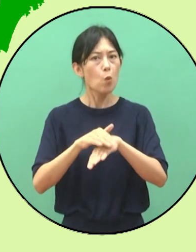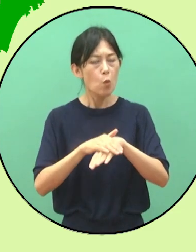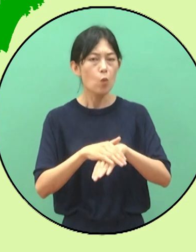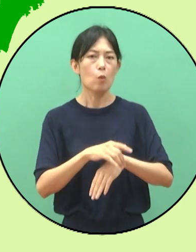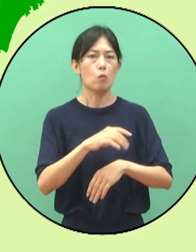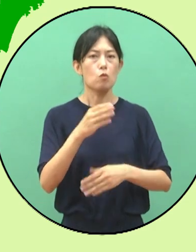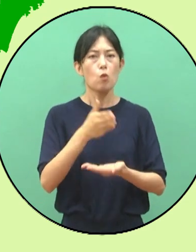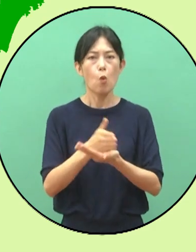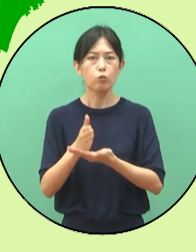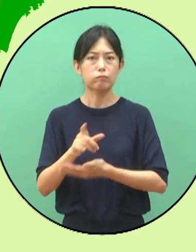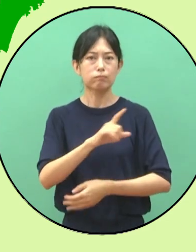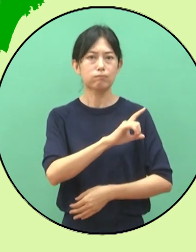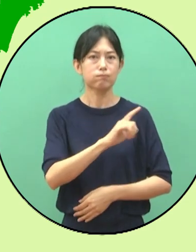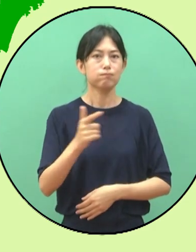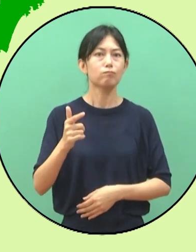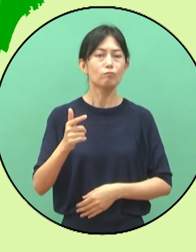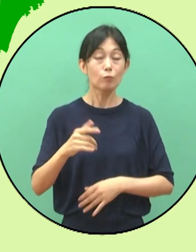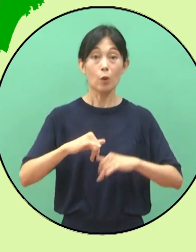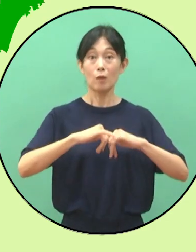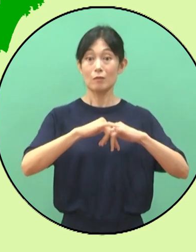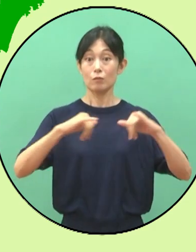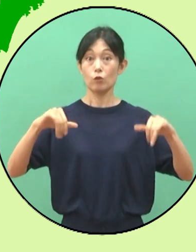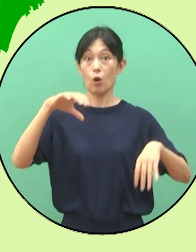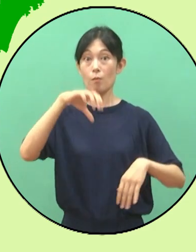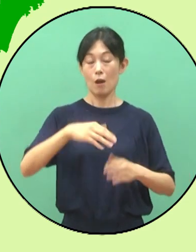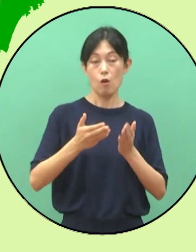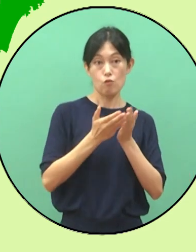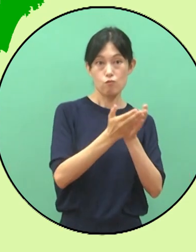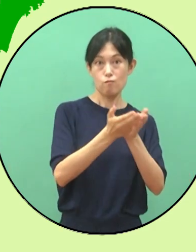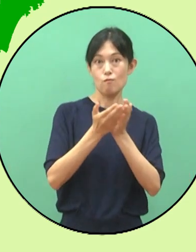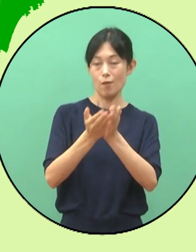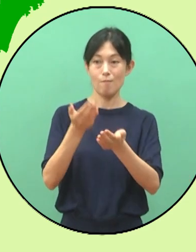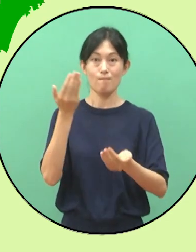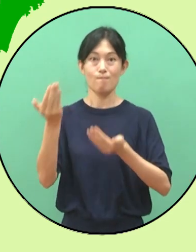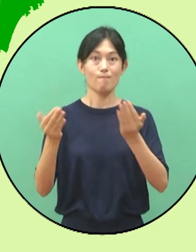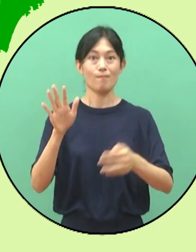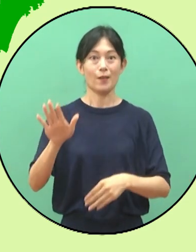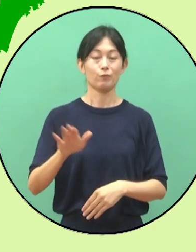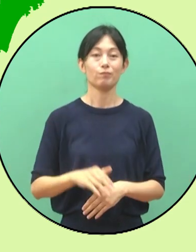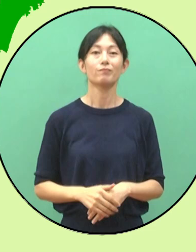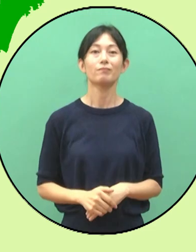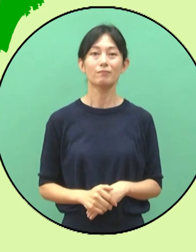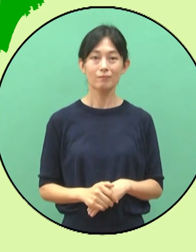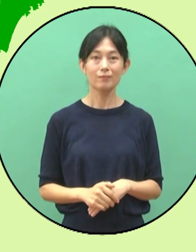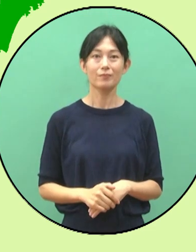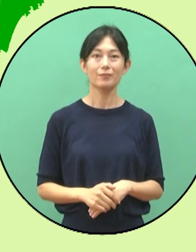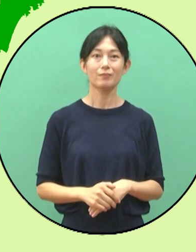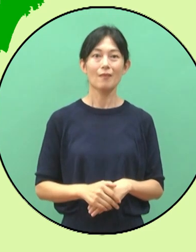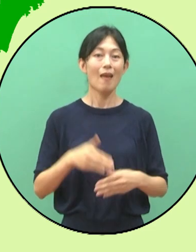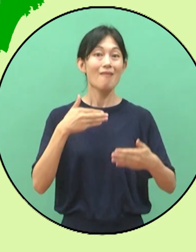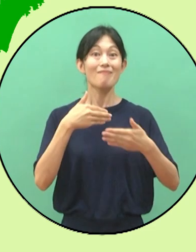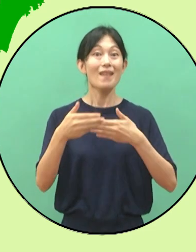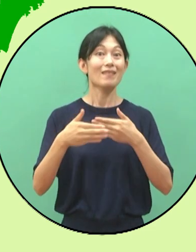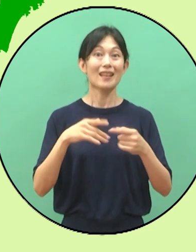地には実物の木造船が展示されています。海